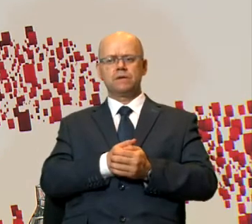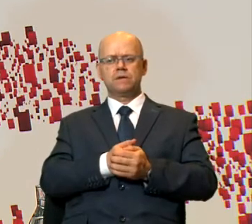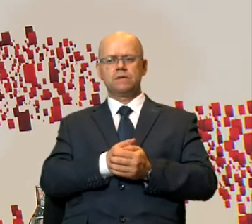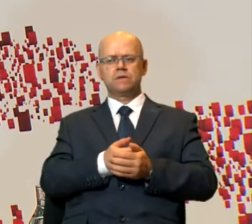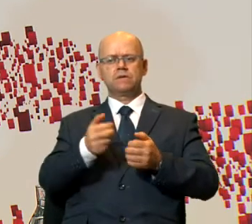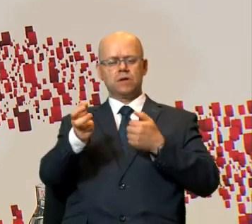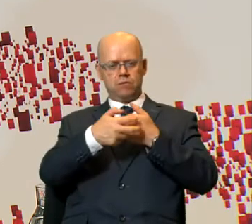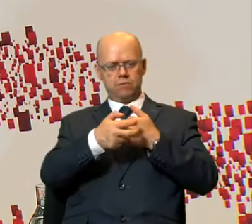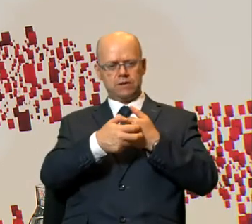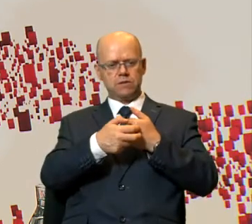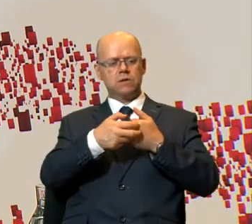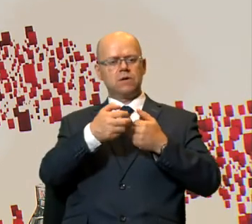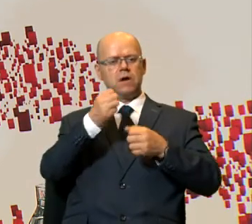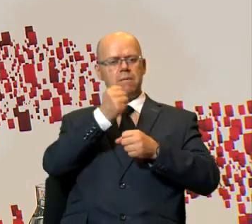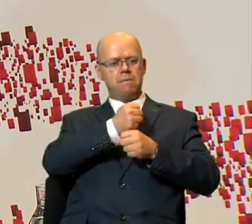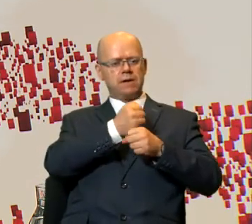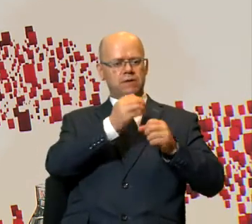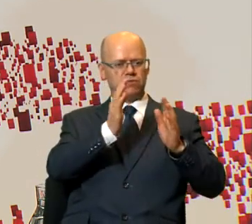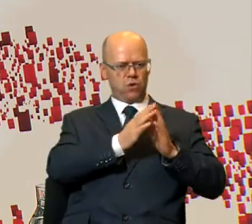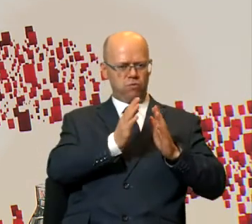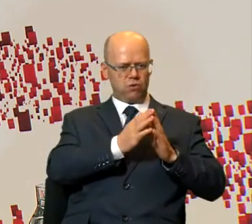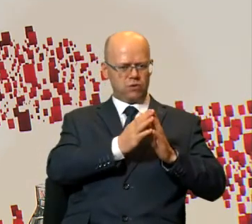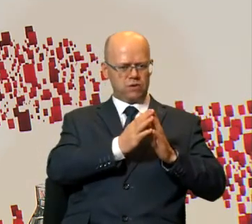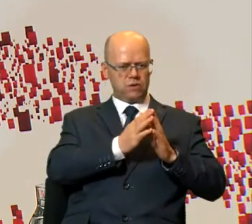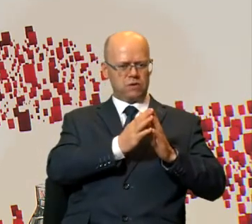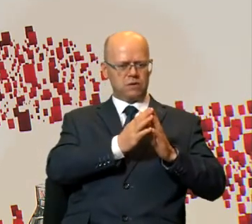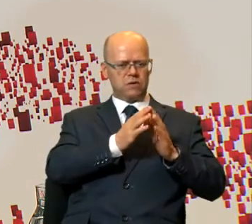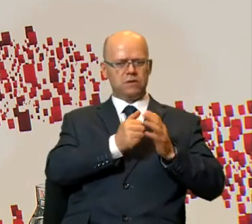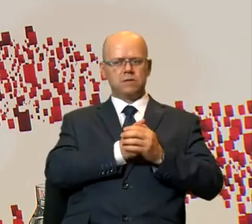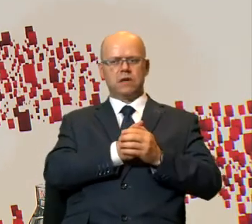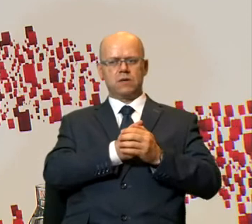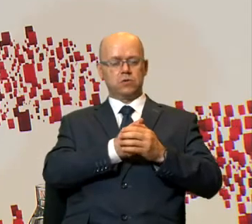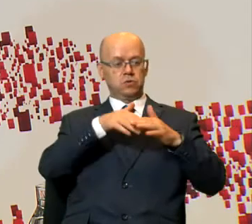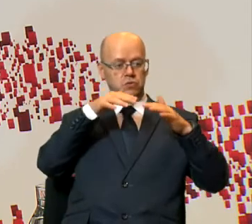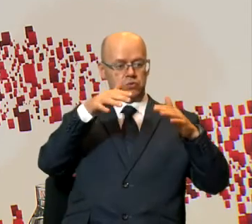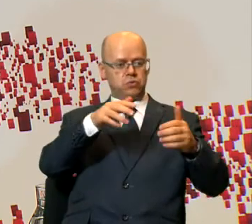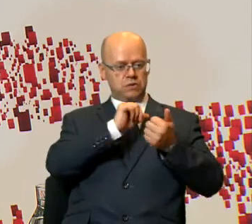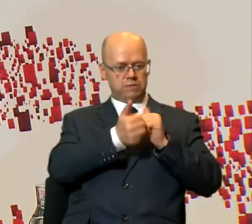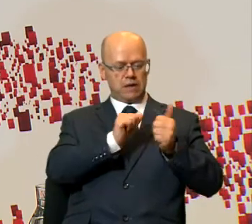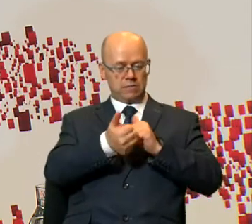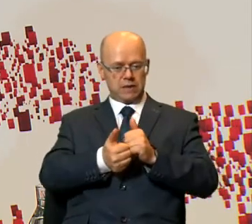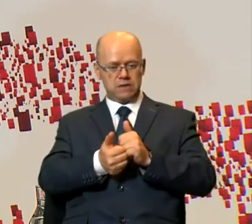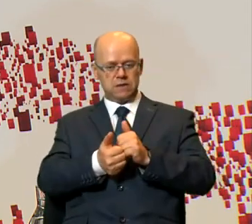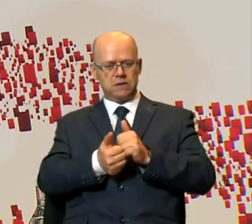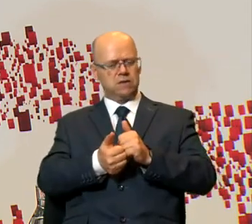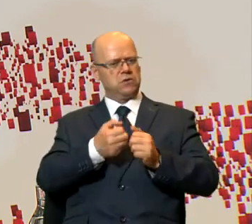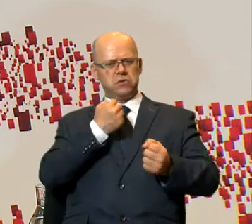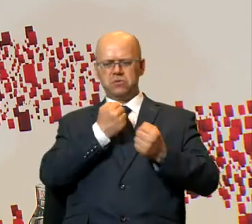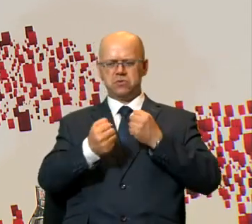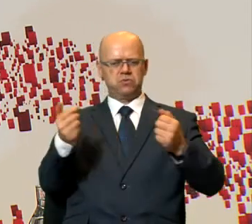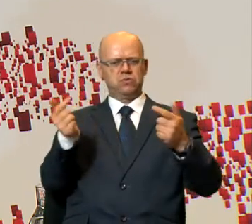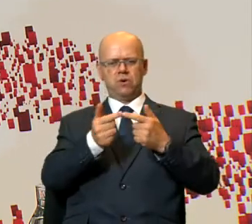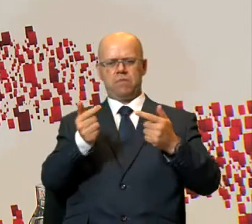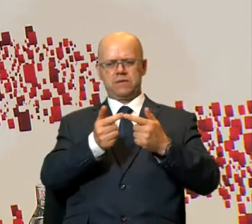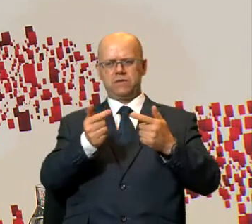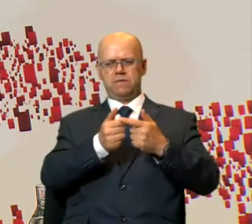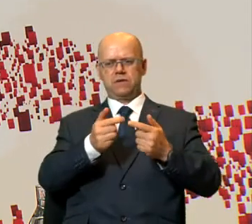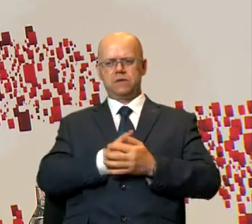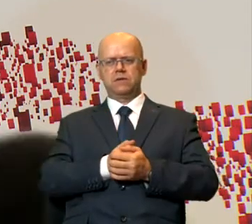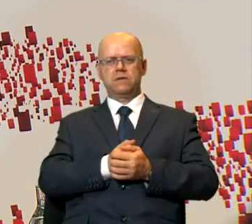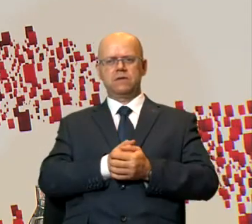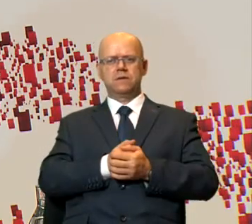badania pracy z domu pokazują, że rzeczywiście do takich wręcz o nano zmianach tych ról się mówi, jak naraz pełniliśmy ich kilka